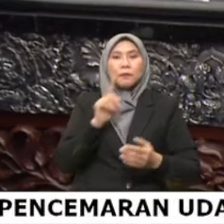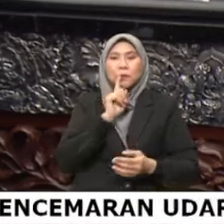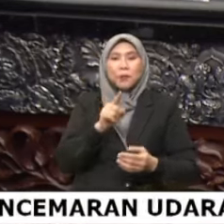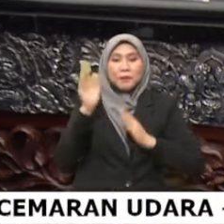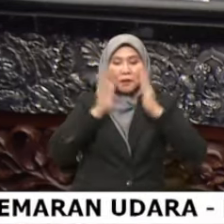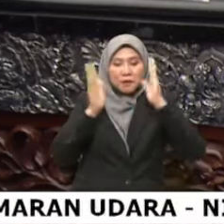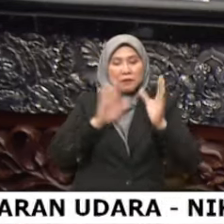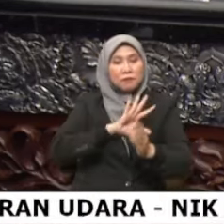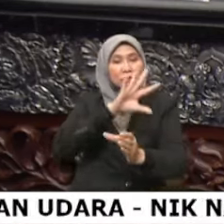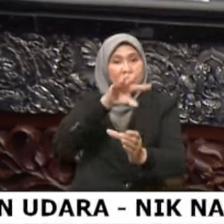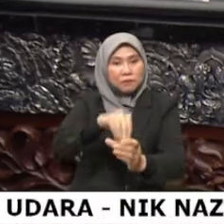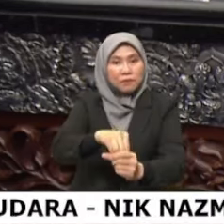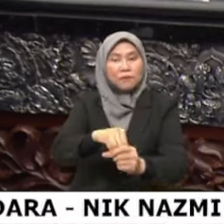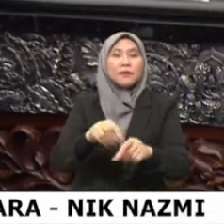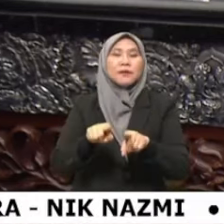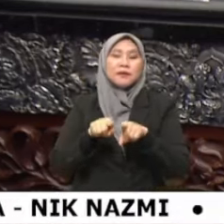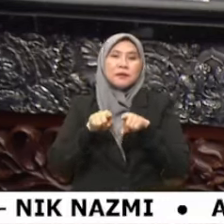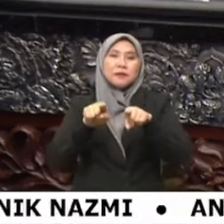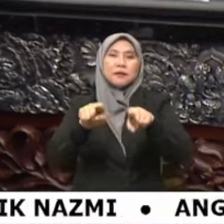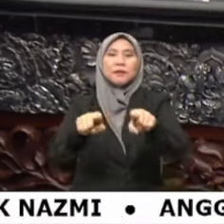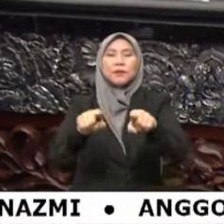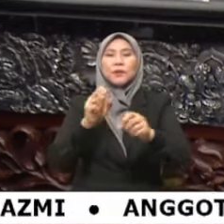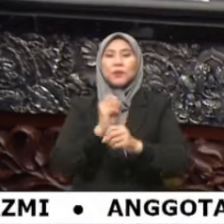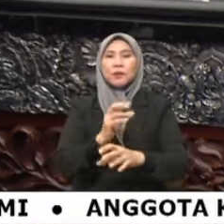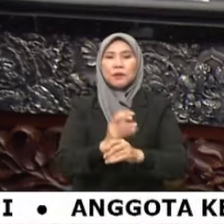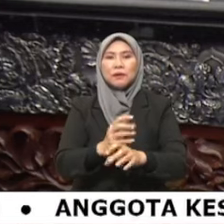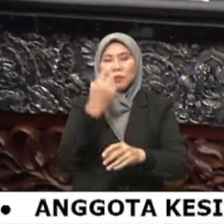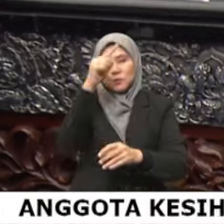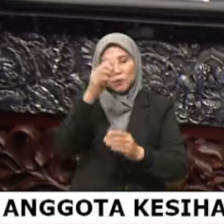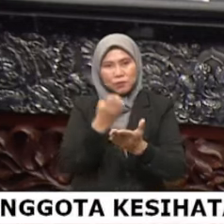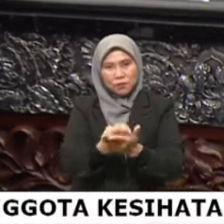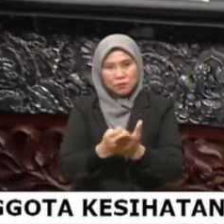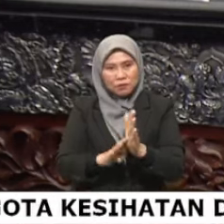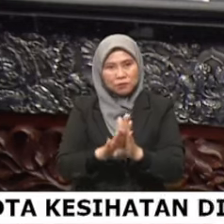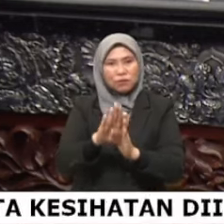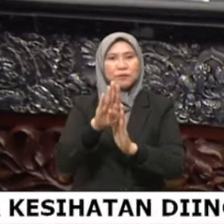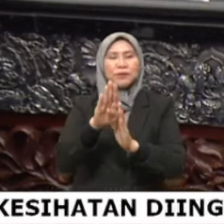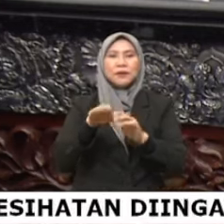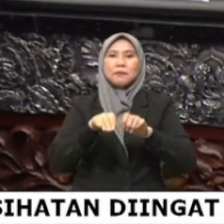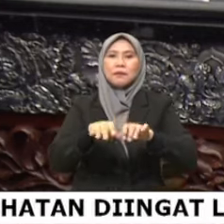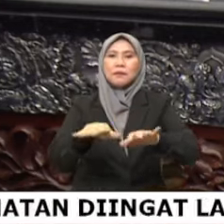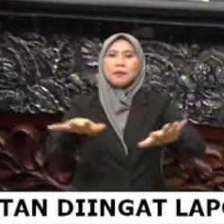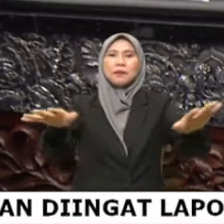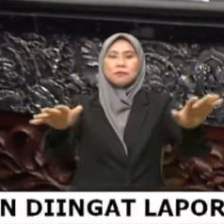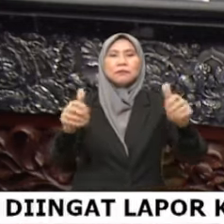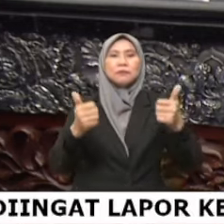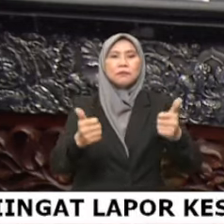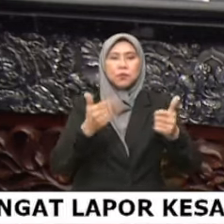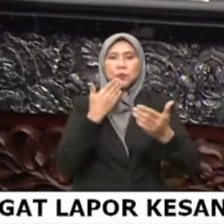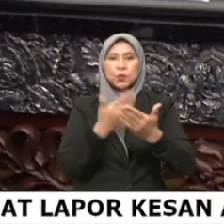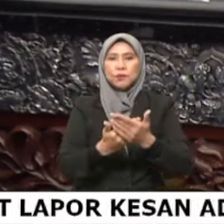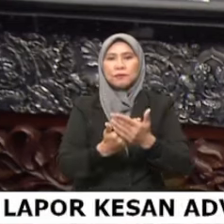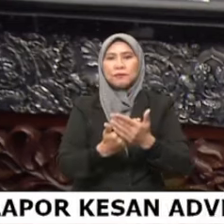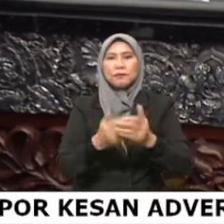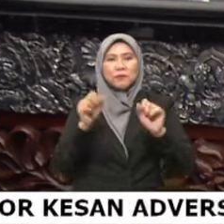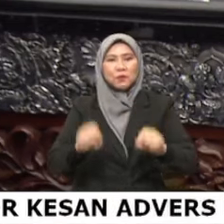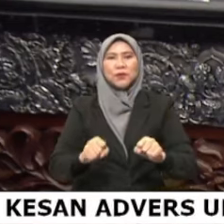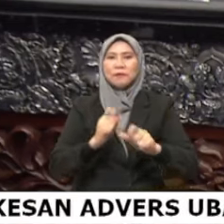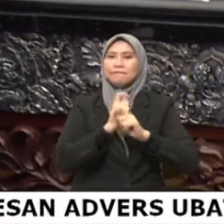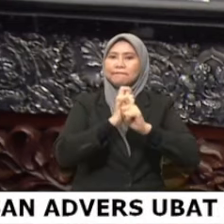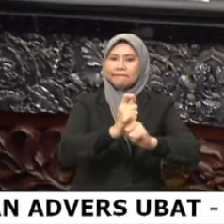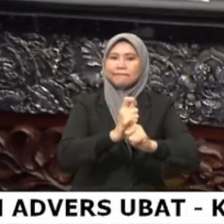Malaysia dalam BRICS adalah selari dengan usaha memacu ekonomi negara untuk berkembang dengan lebih pesat, stabil dan berdaya